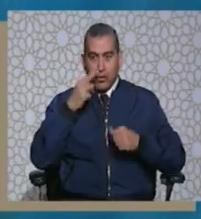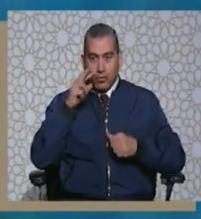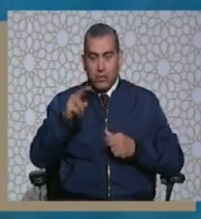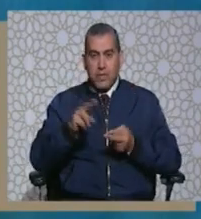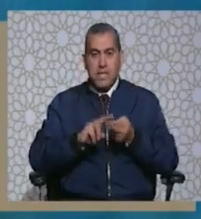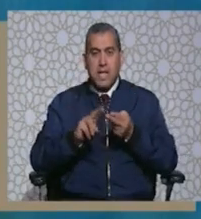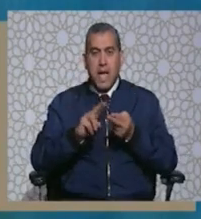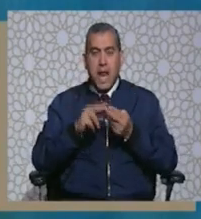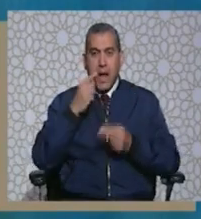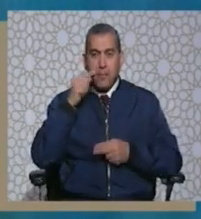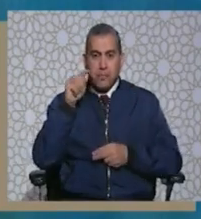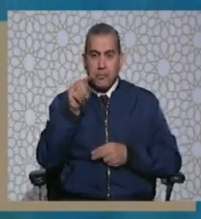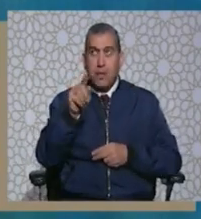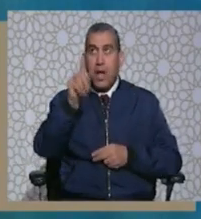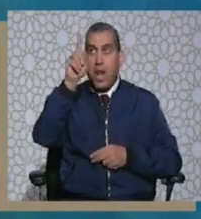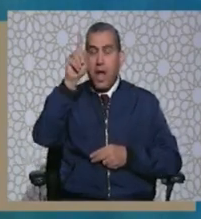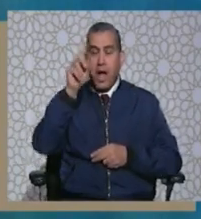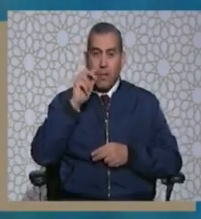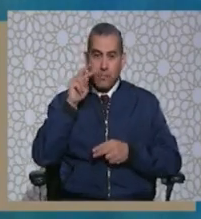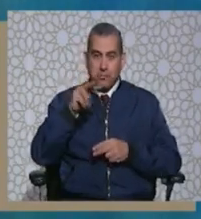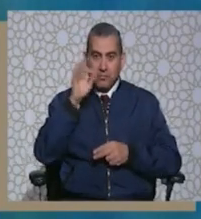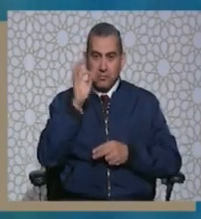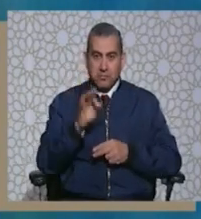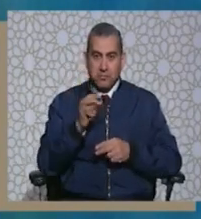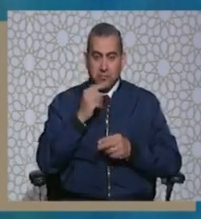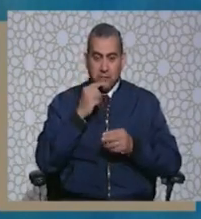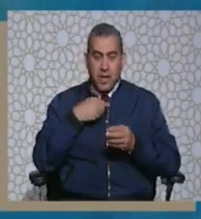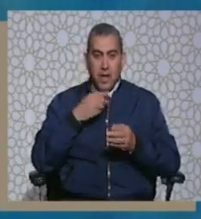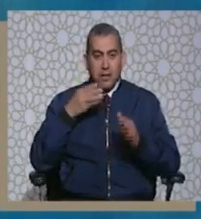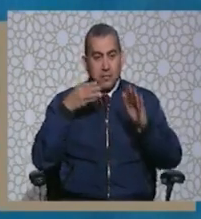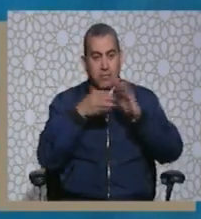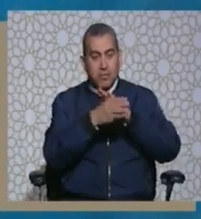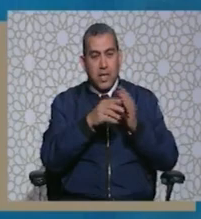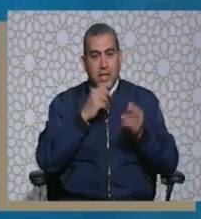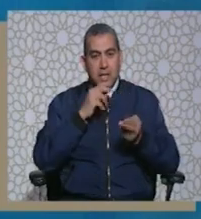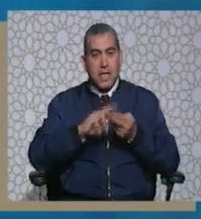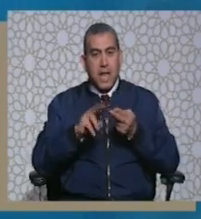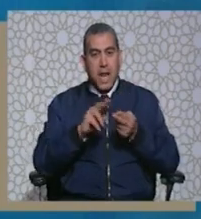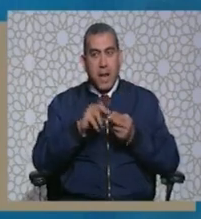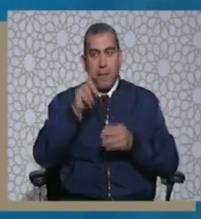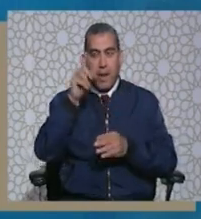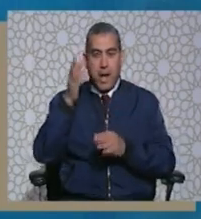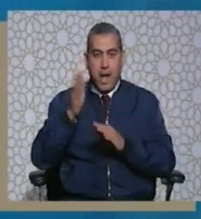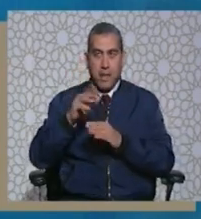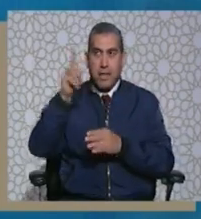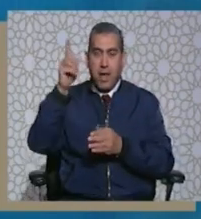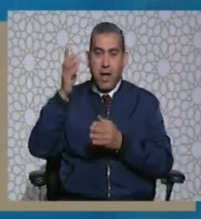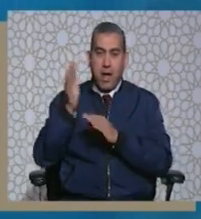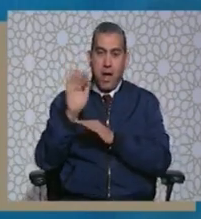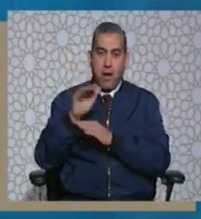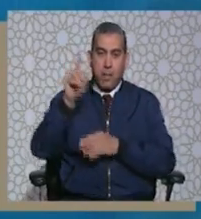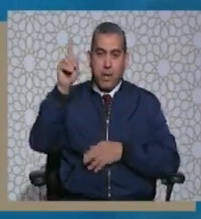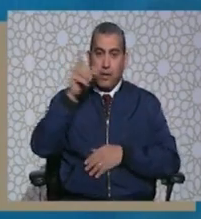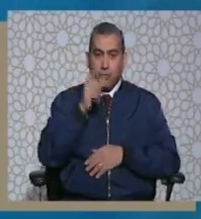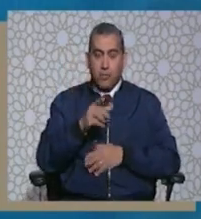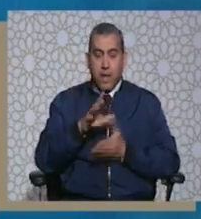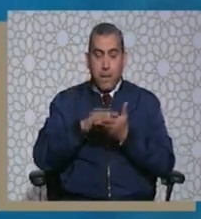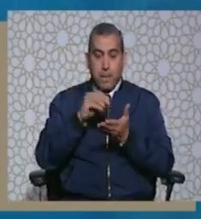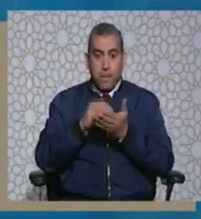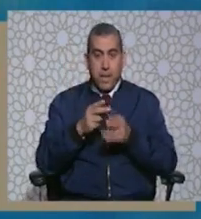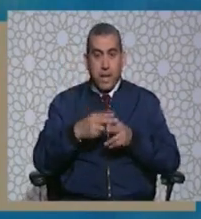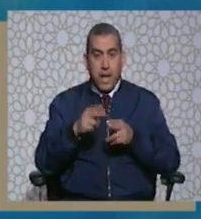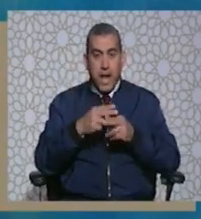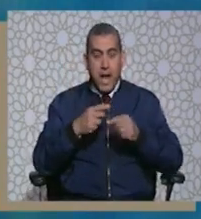بيشوفوا الحياه من عند الله لهم دار السلام عند ربهم وبدانا من حلقات في